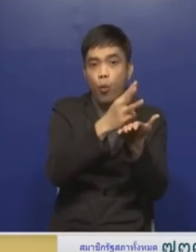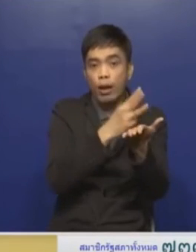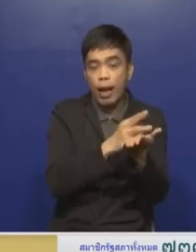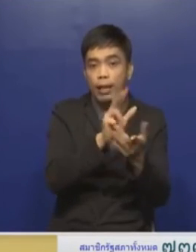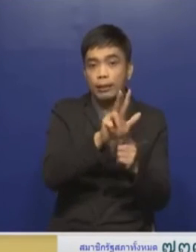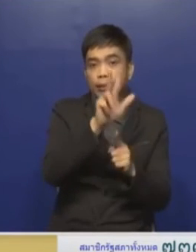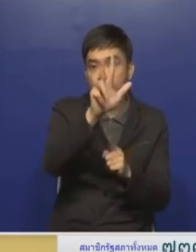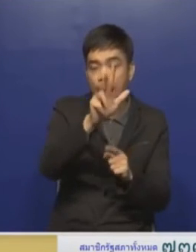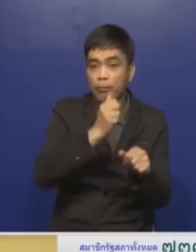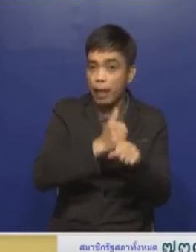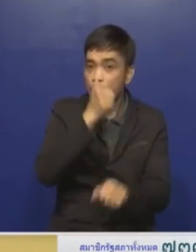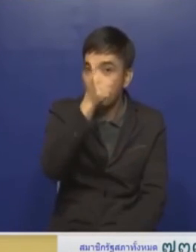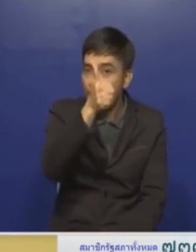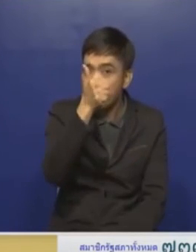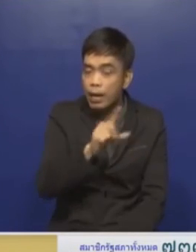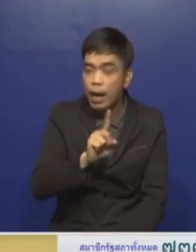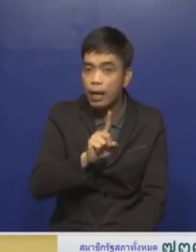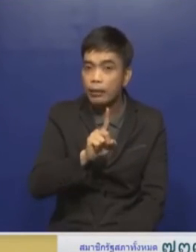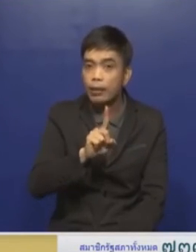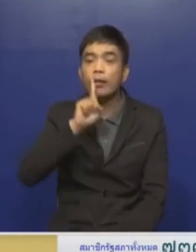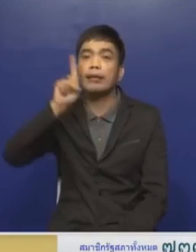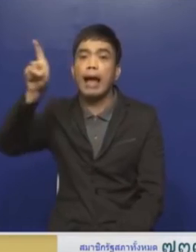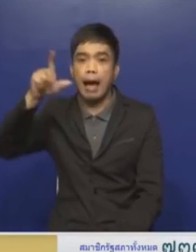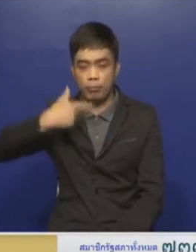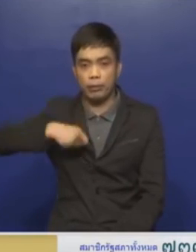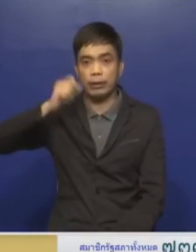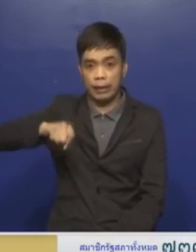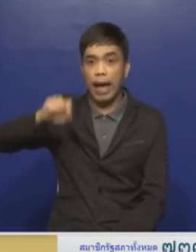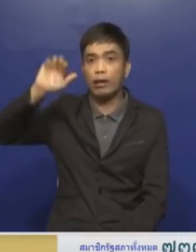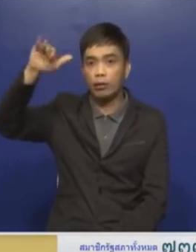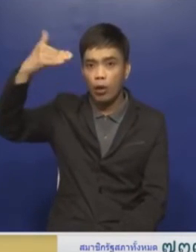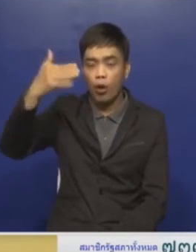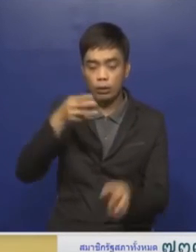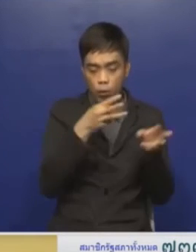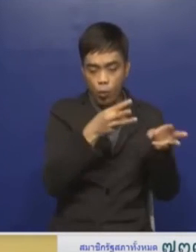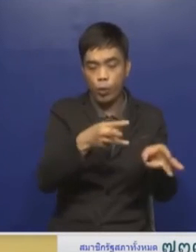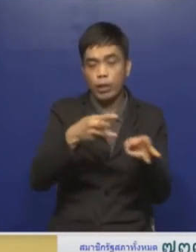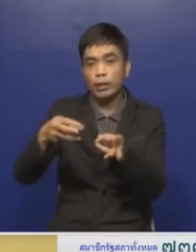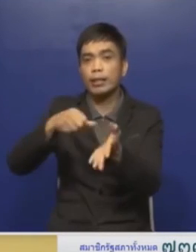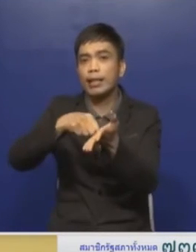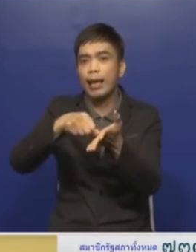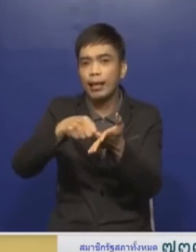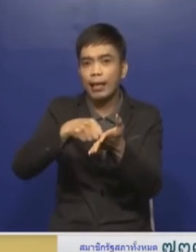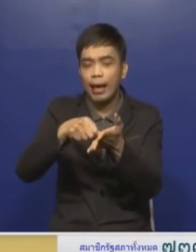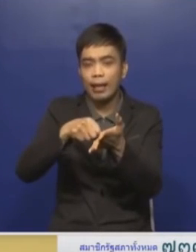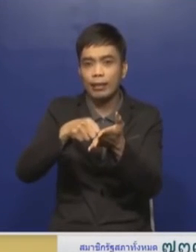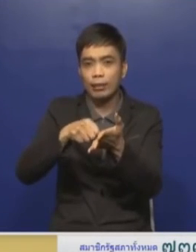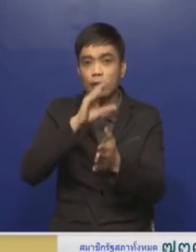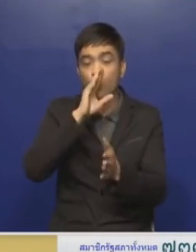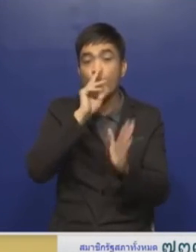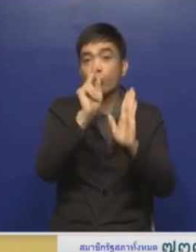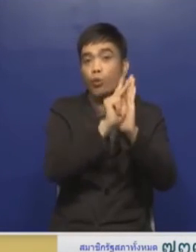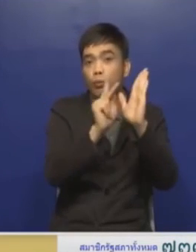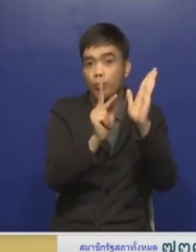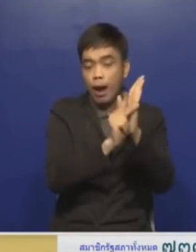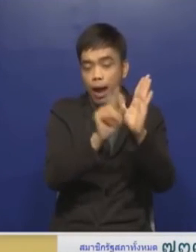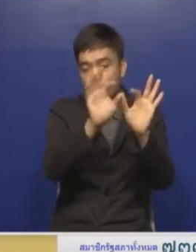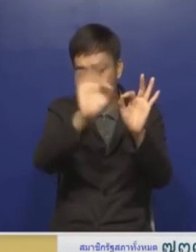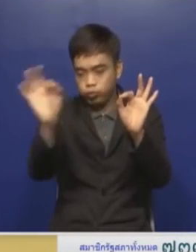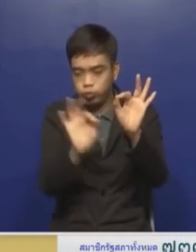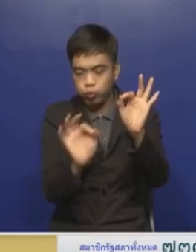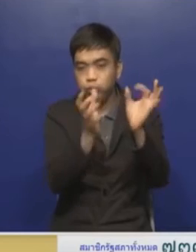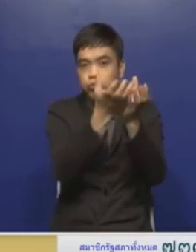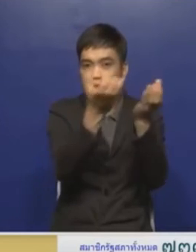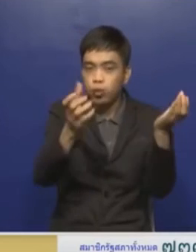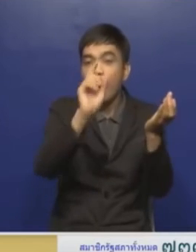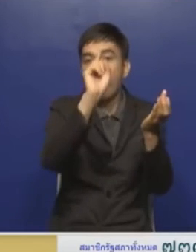นี้ได้หรอไม่และเป็น Duncan อาธางออกในนาคต önemliถ้ามีการร่างร Similar Guicus B Spainจะต้